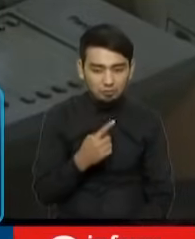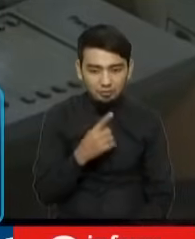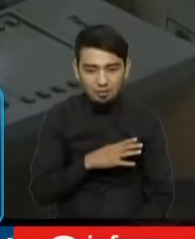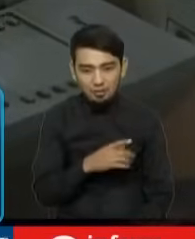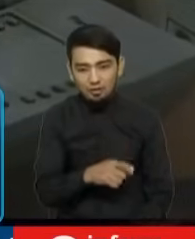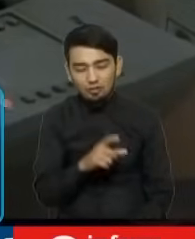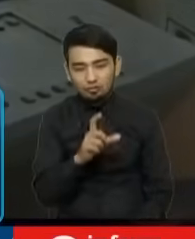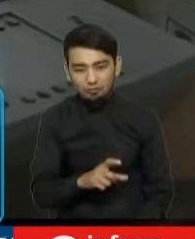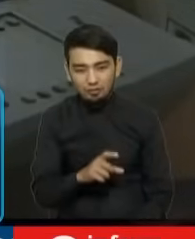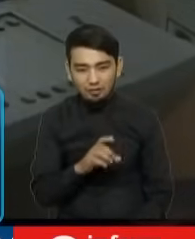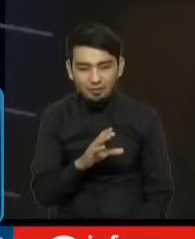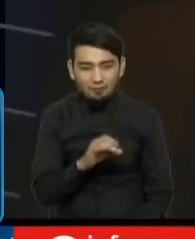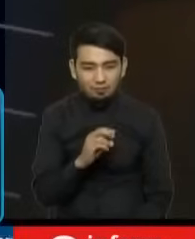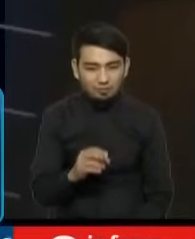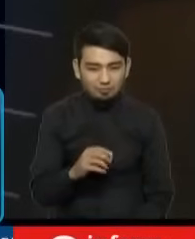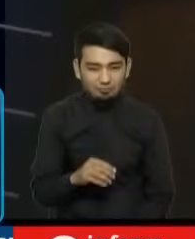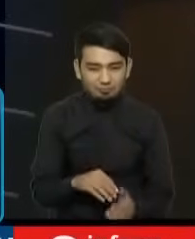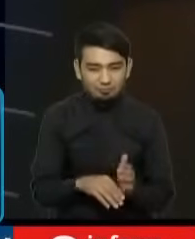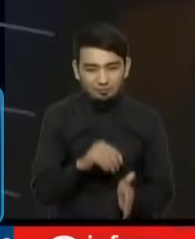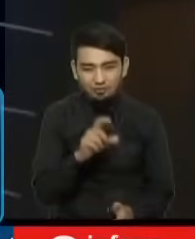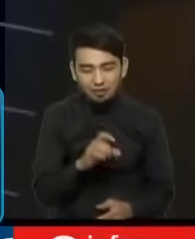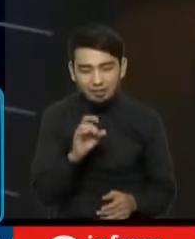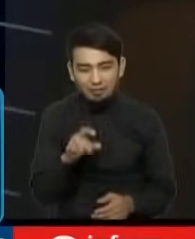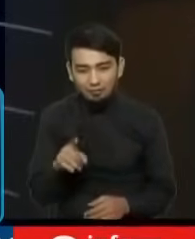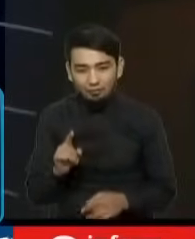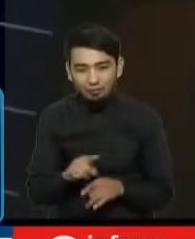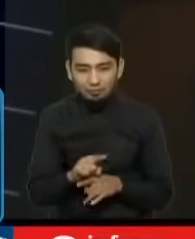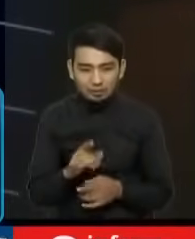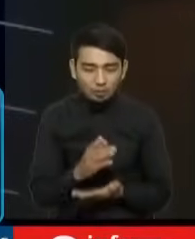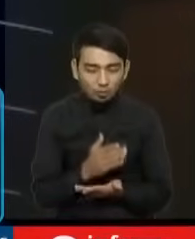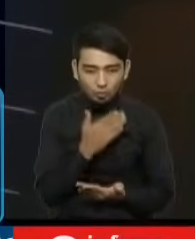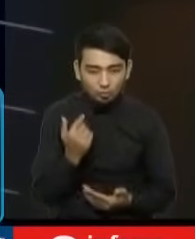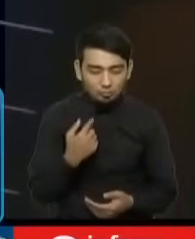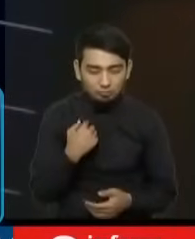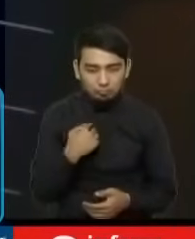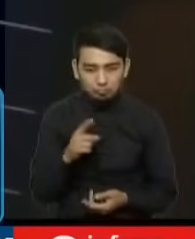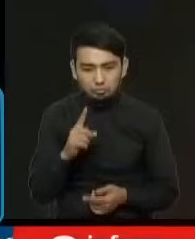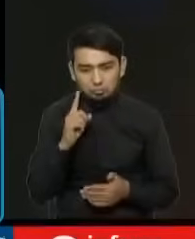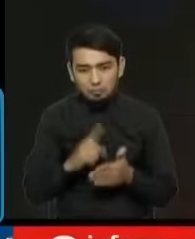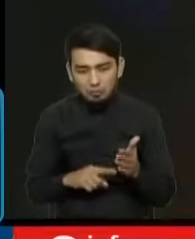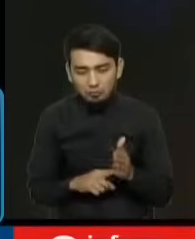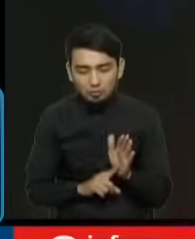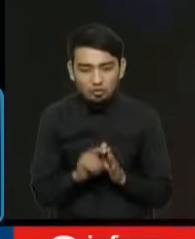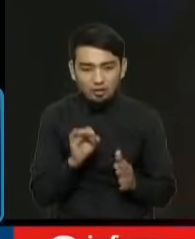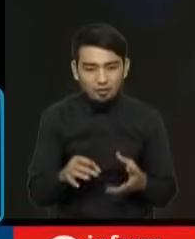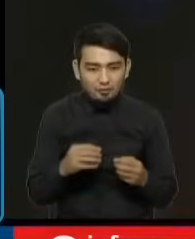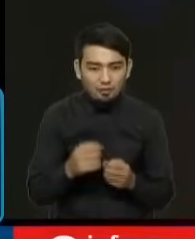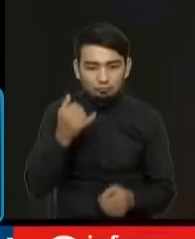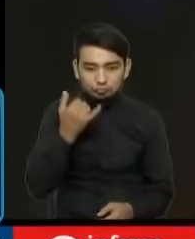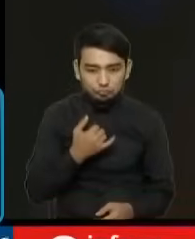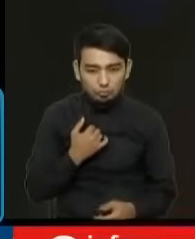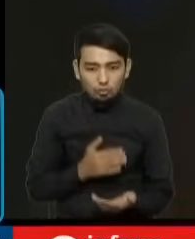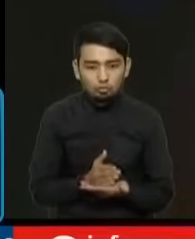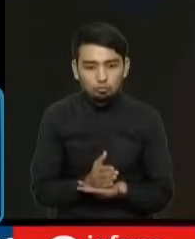Мажилисвумен, это делается намеренно, чтобы у вас появились сомнения, не мошенники ли это. После этого на подготовленную почву звонят якобы из